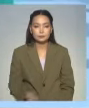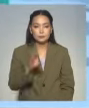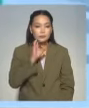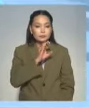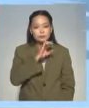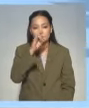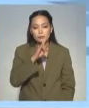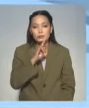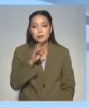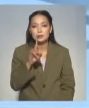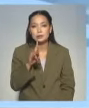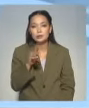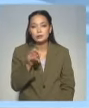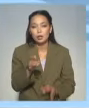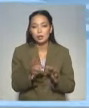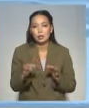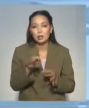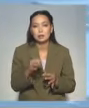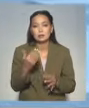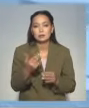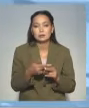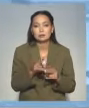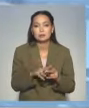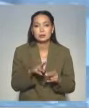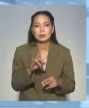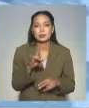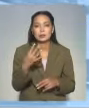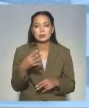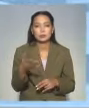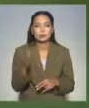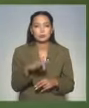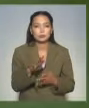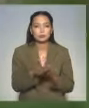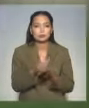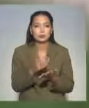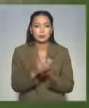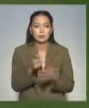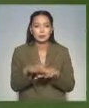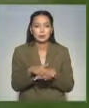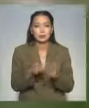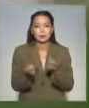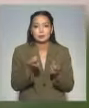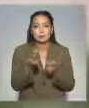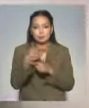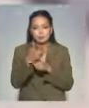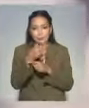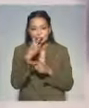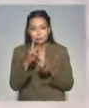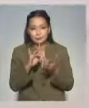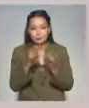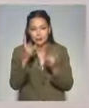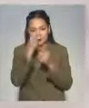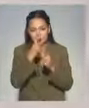Солтүстік Қазақстанның Қызылжар ауданында 40 буын қаптап кетті. Ауыл тұрғындары жәндіктерді смартфонға түсіріп, әлеуметтік желіде жарыса жариялап